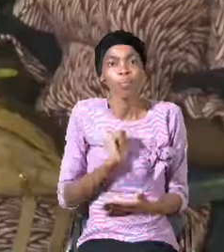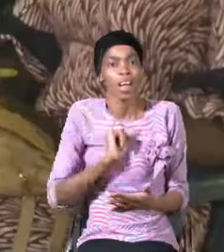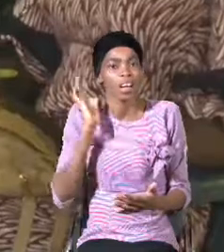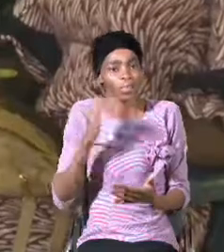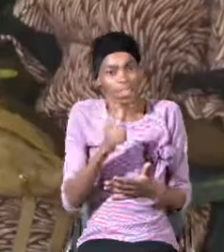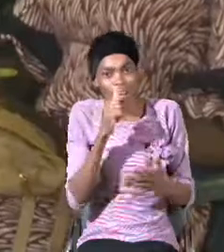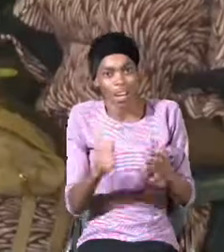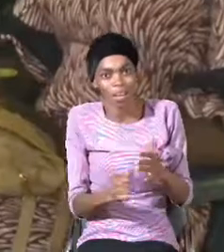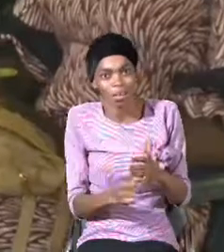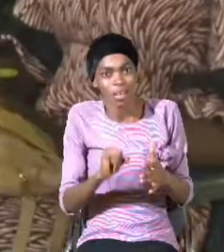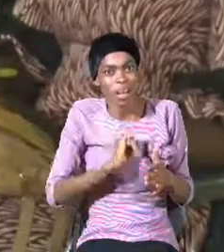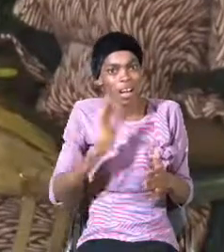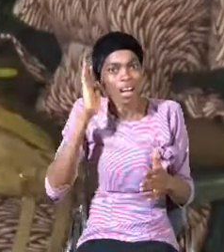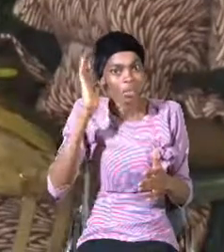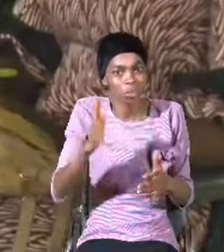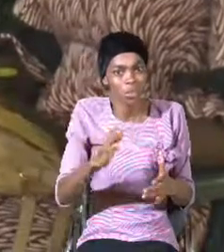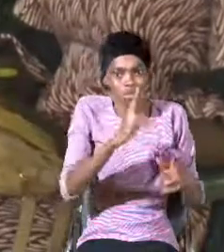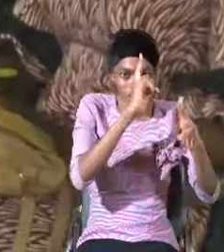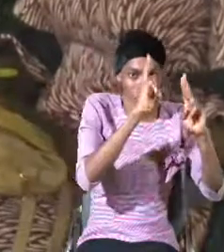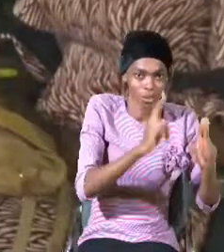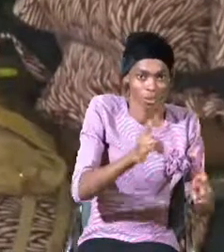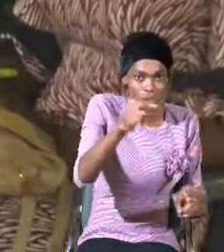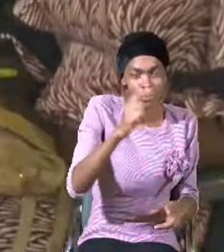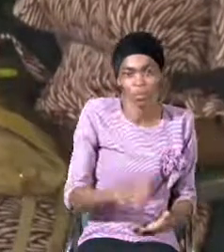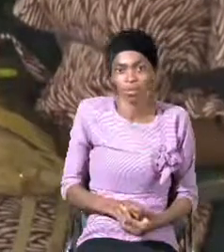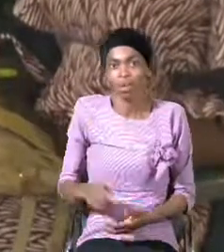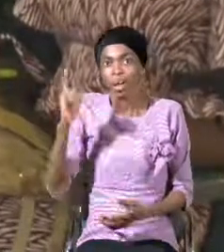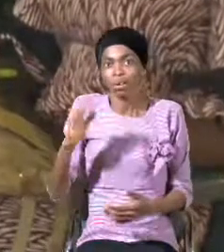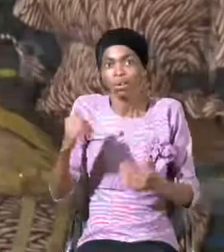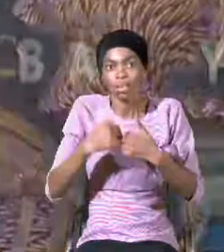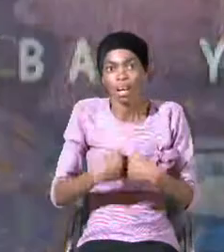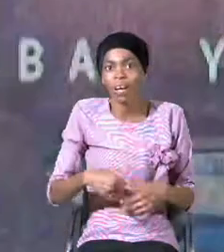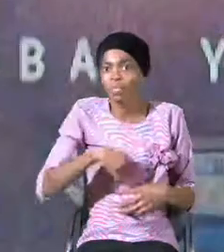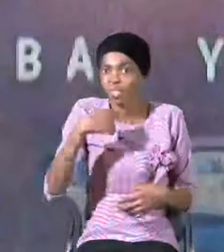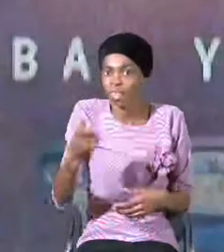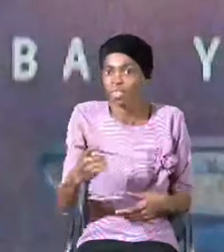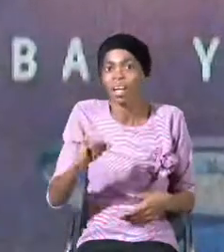protéger. Et je vais te glorifier. Dieu a dit